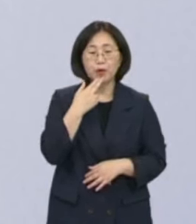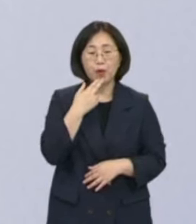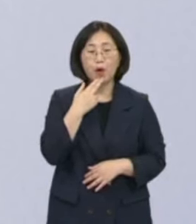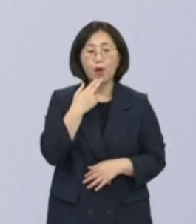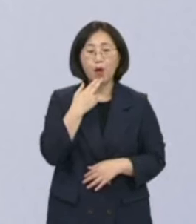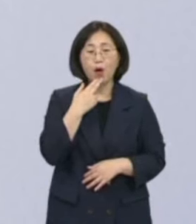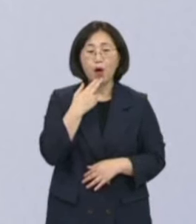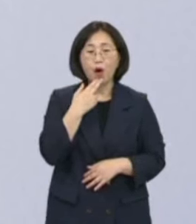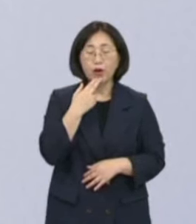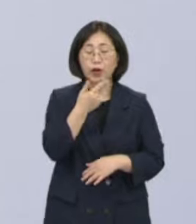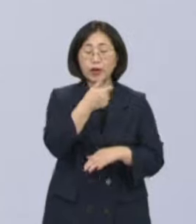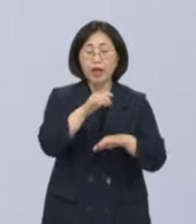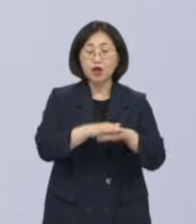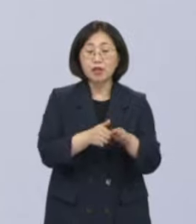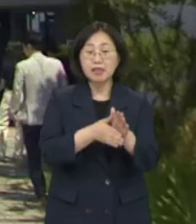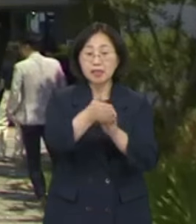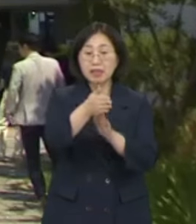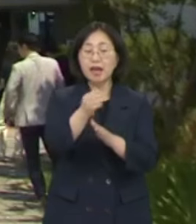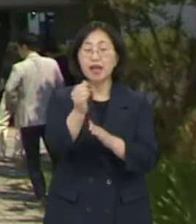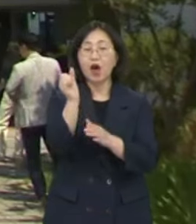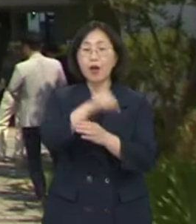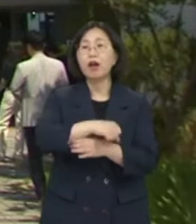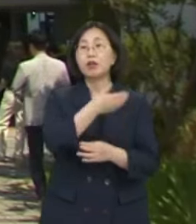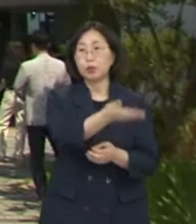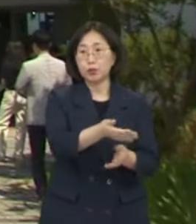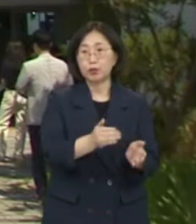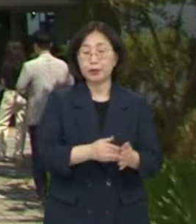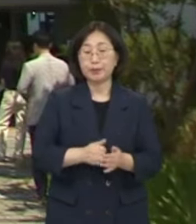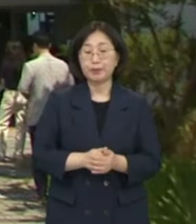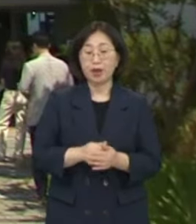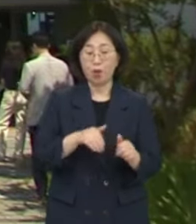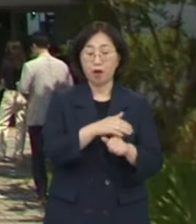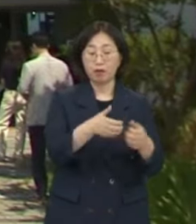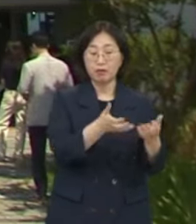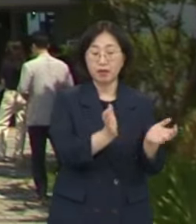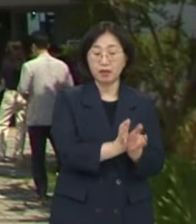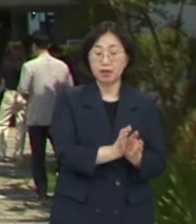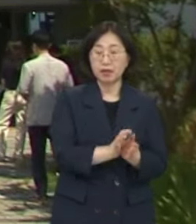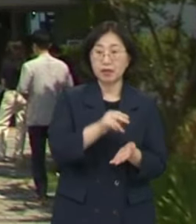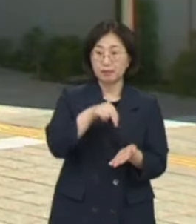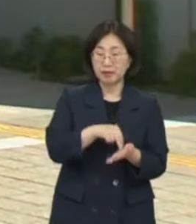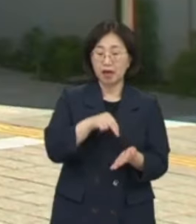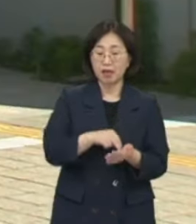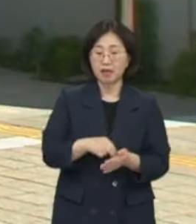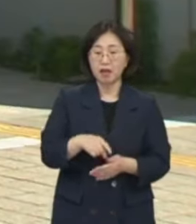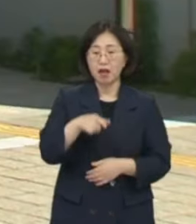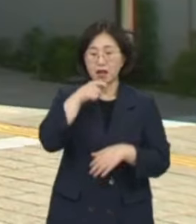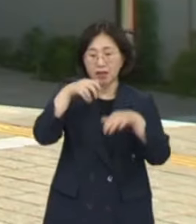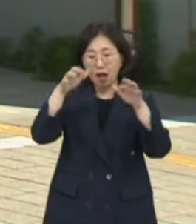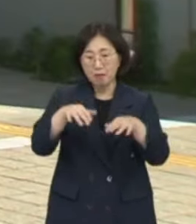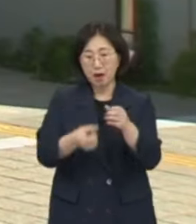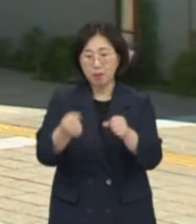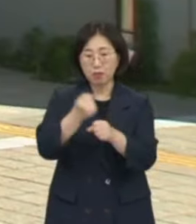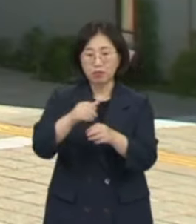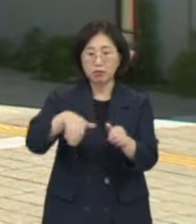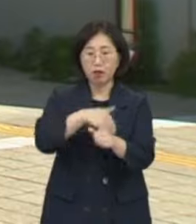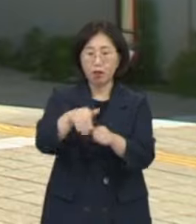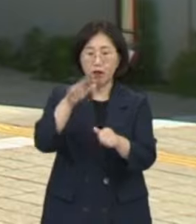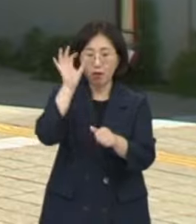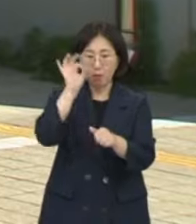점용 허가 신청을 승인했습니다. 환경단체들은 장마 복구 상황을 보고 허가 여부를 판단했어야